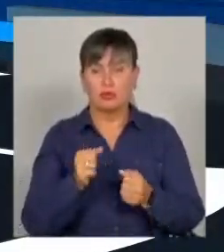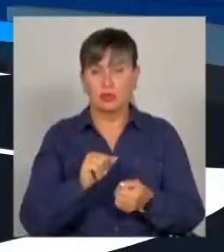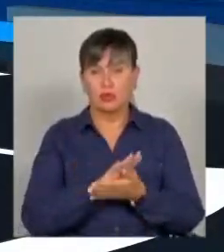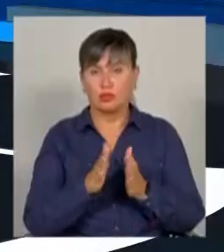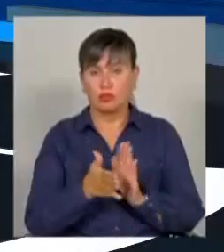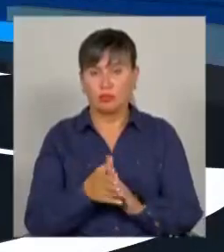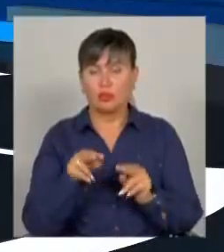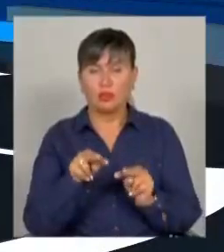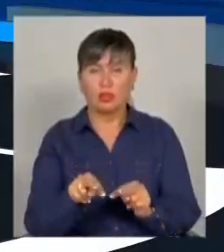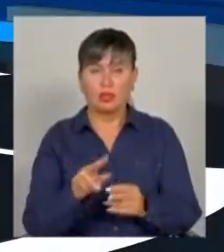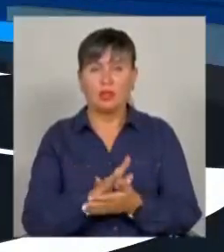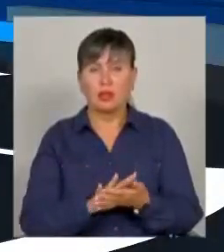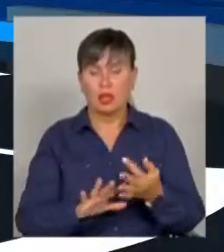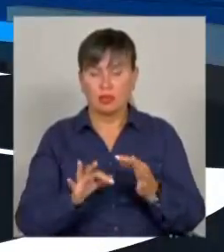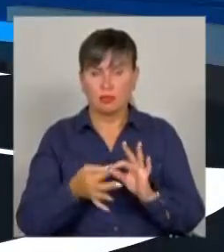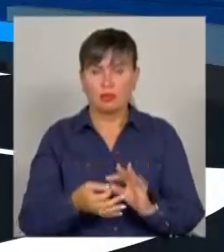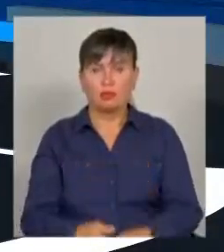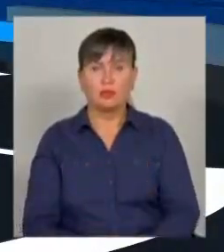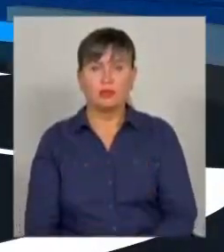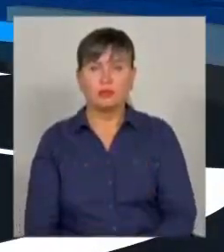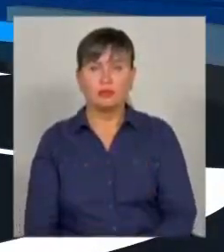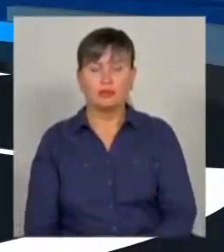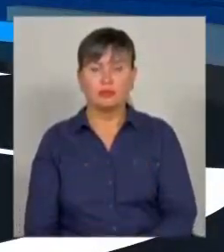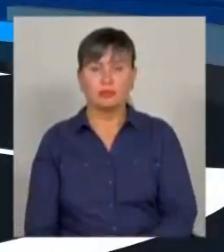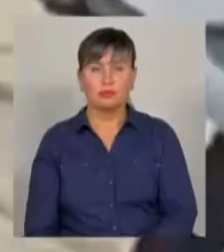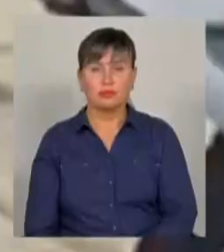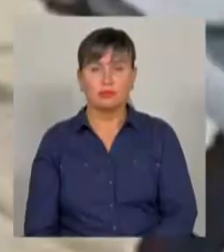с мопедами на контроль, попытался понять Рустам Аралбаев.